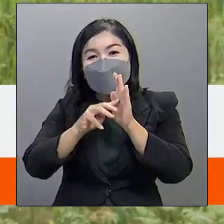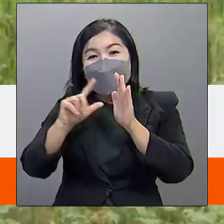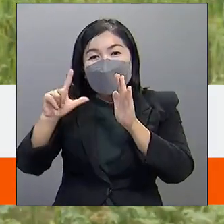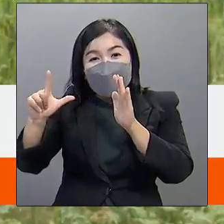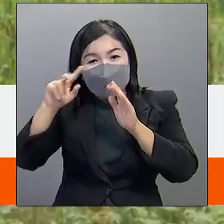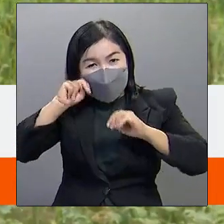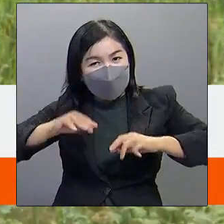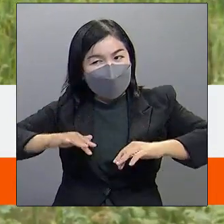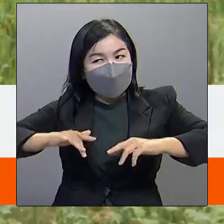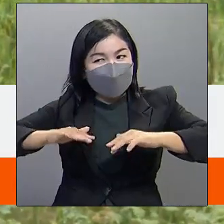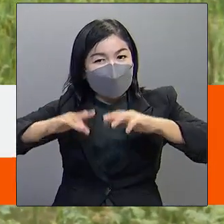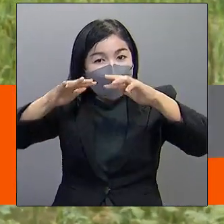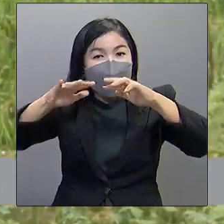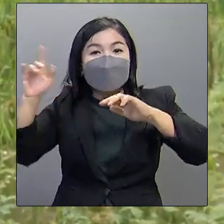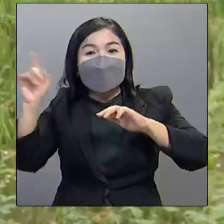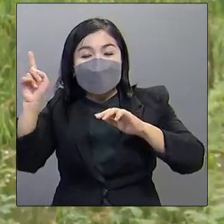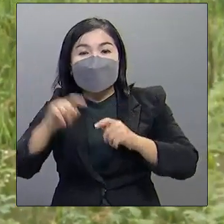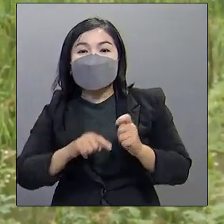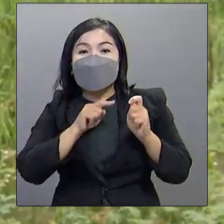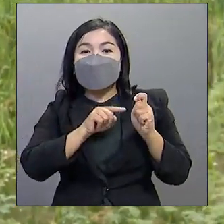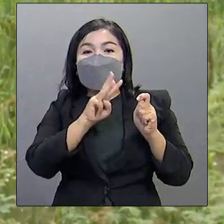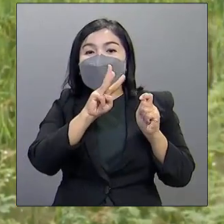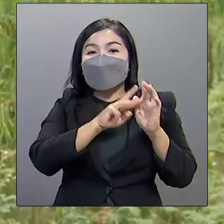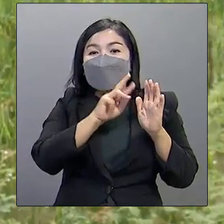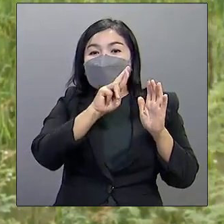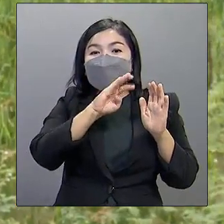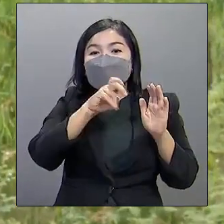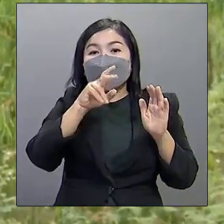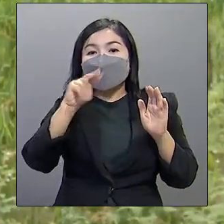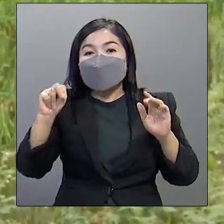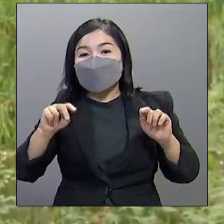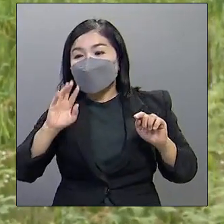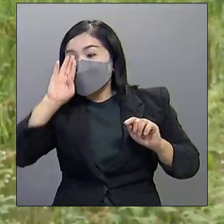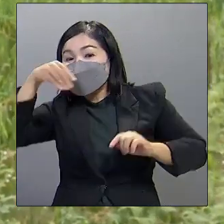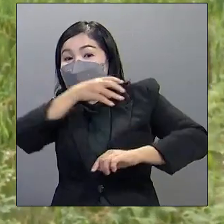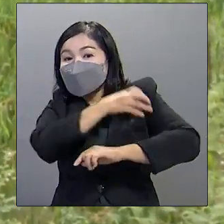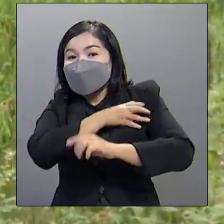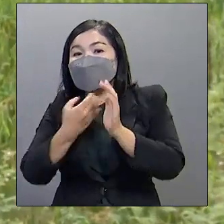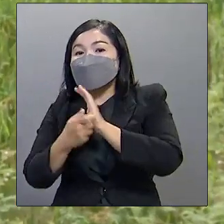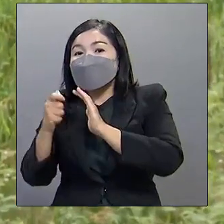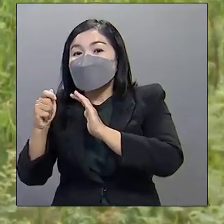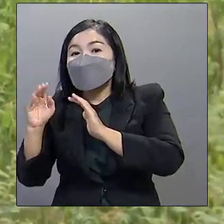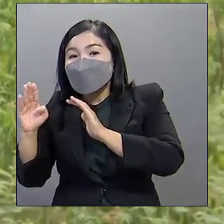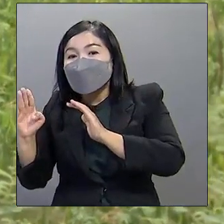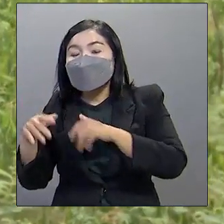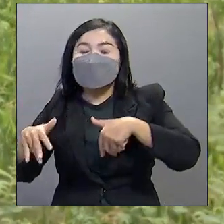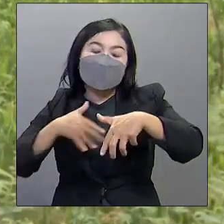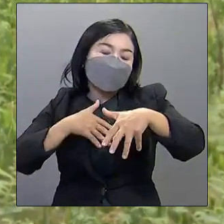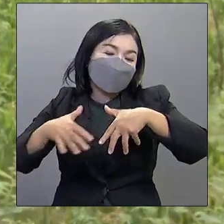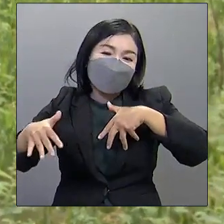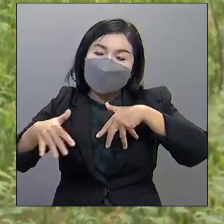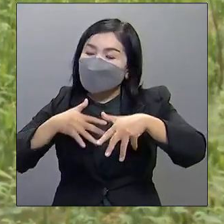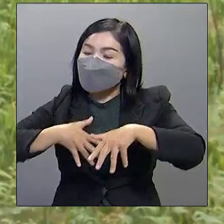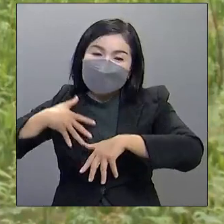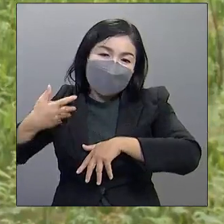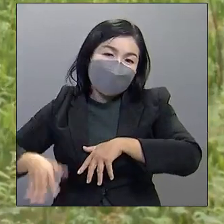ทำให้เวลานี้ไม่ว่าจะเป็นฝั่งของอำเภอวารินชำราบรวมไปถึงเขตเทศบาลนครอุบลราชธานีเรียกได้ว่าชาวบ้านยังอยู่ในสถาน